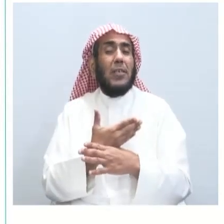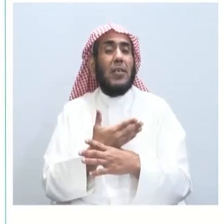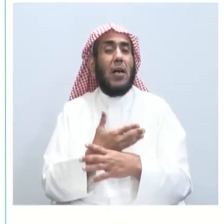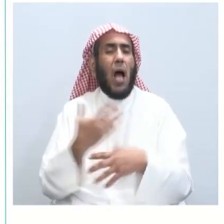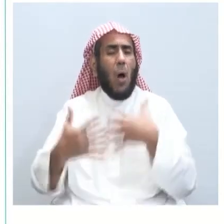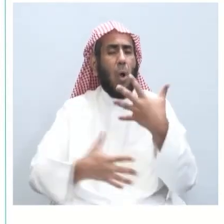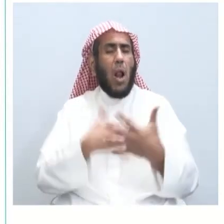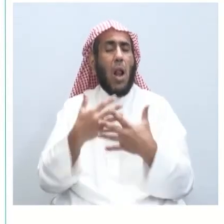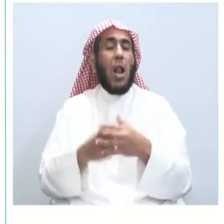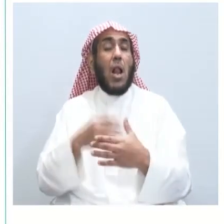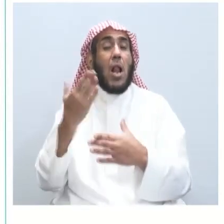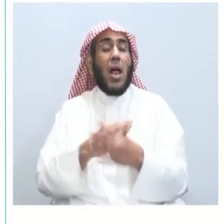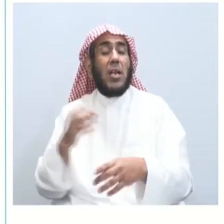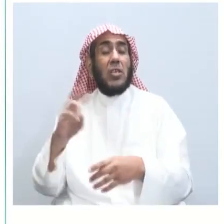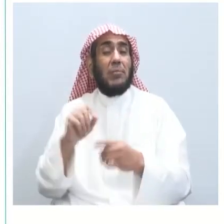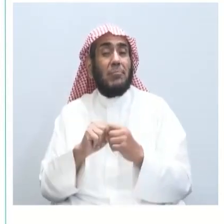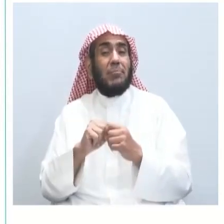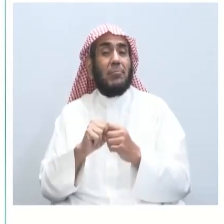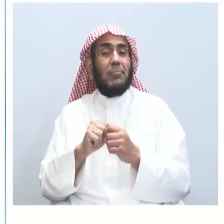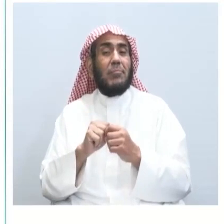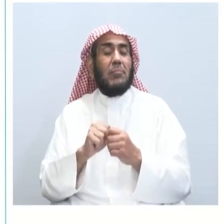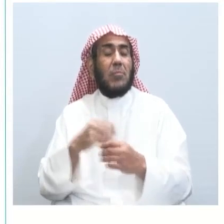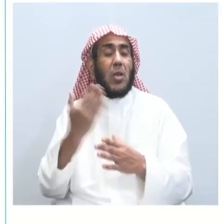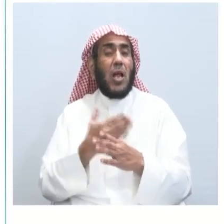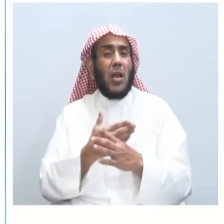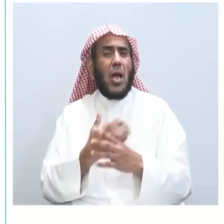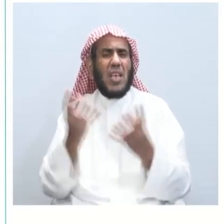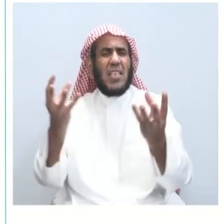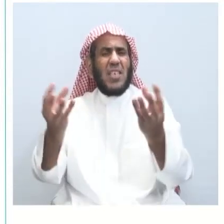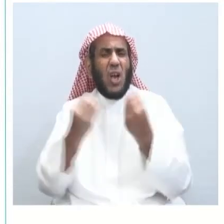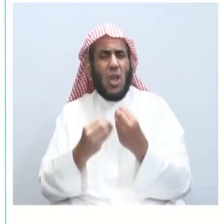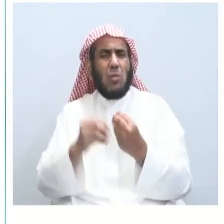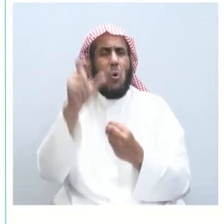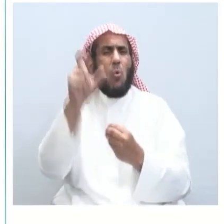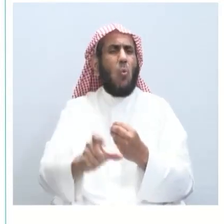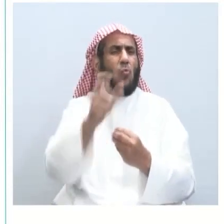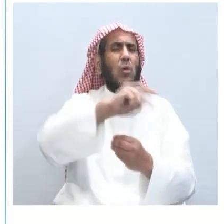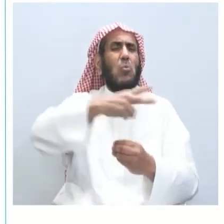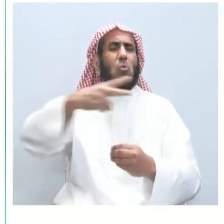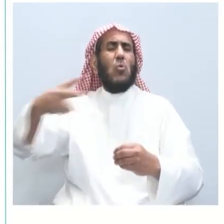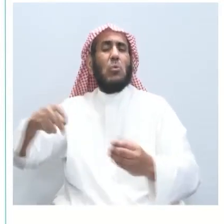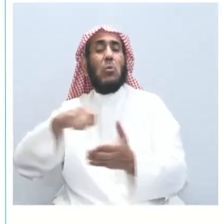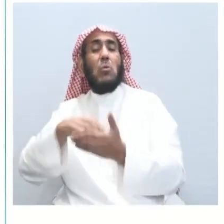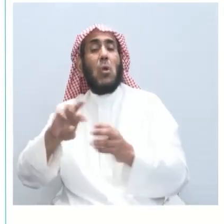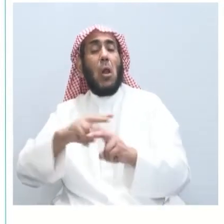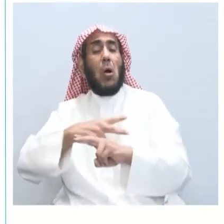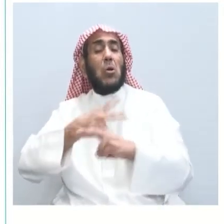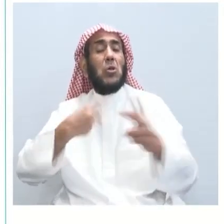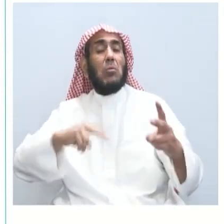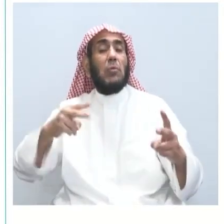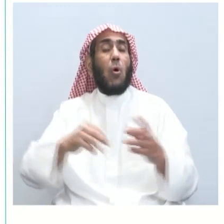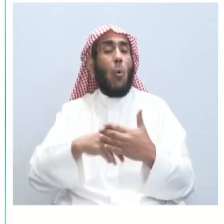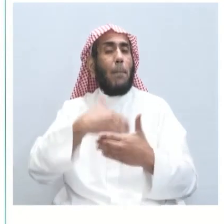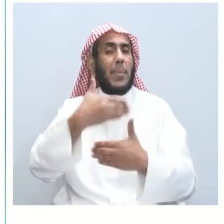لماذا لانها كما ذكرنا لانها جاذبه لفئات متنوعه من المستهلكين ذوي الحاجات المختلفه